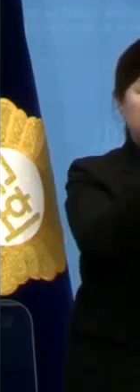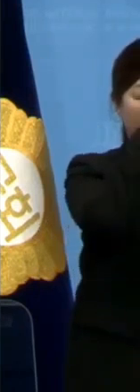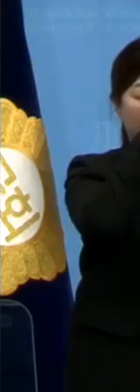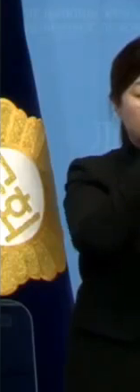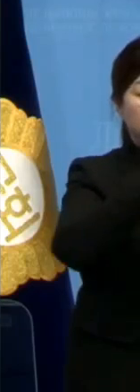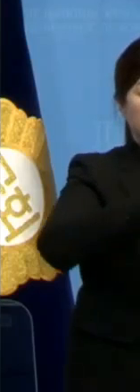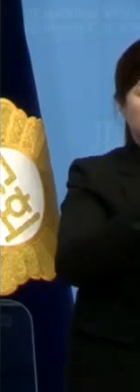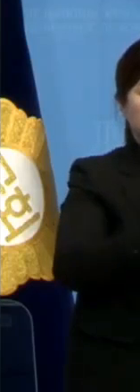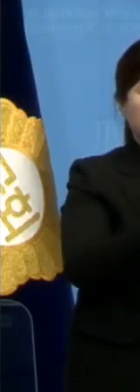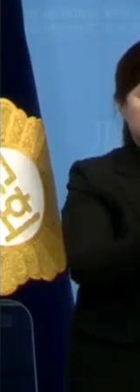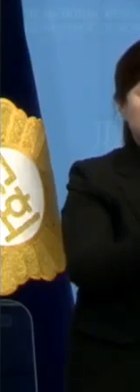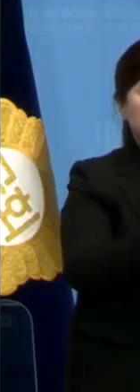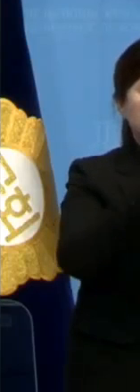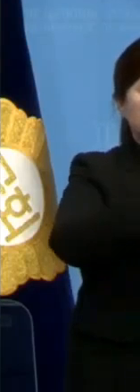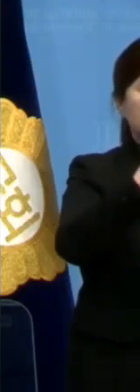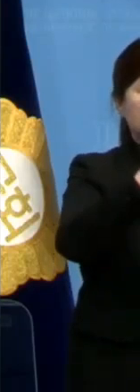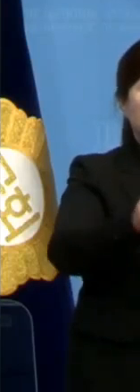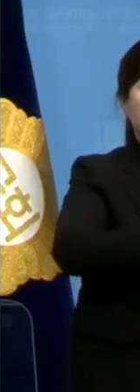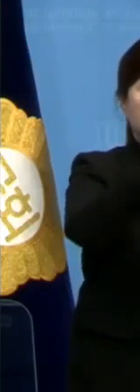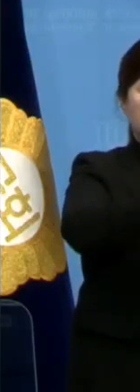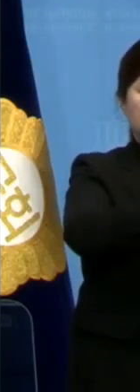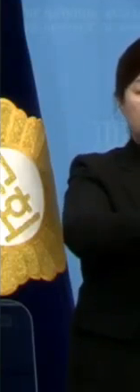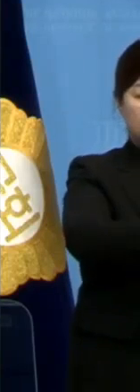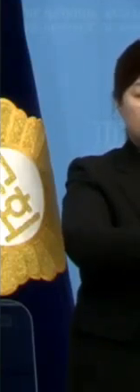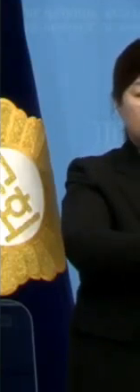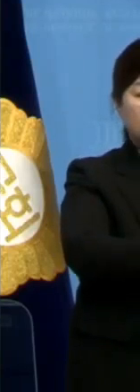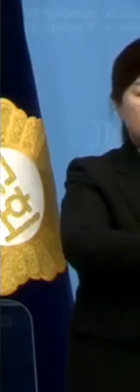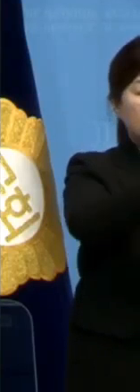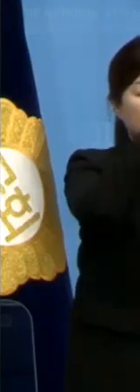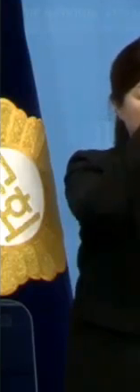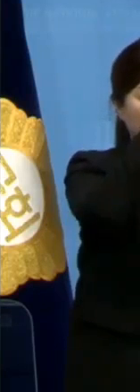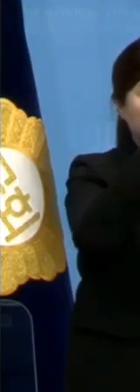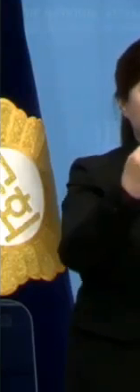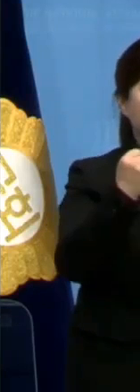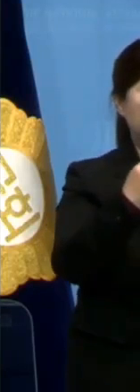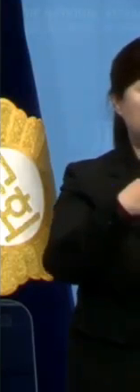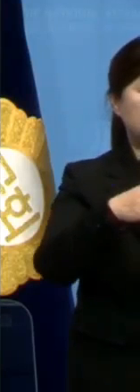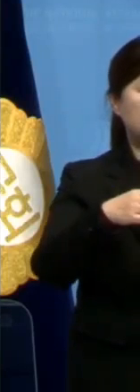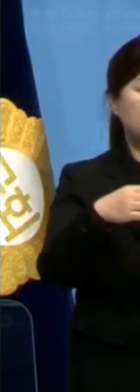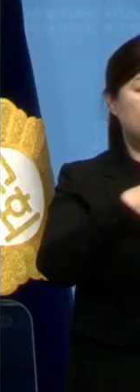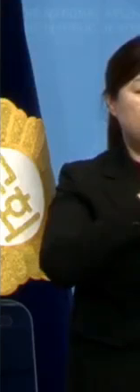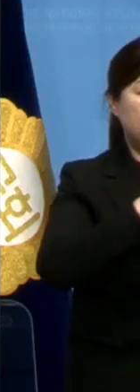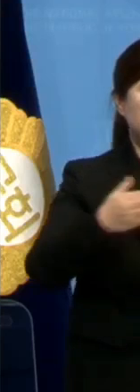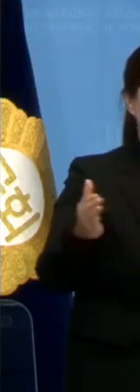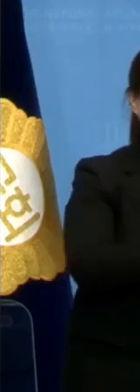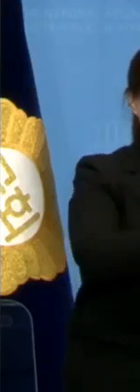대응의 세계 최고 도시로 만들겠습니다. 질병과 건강의 예로부터